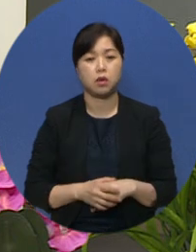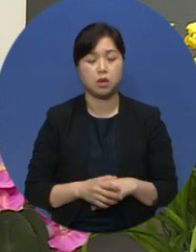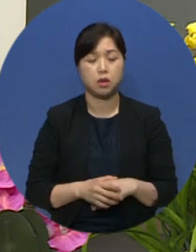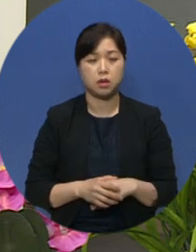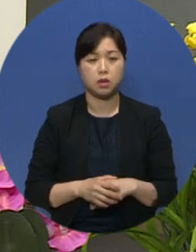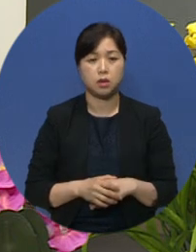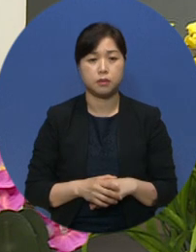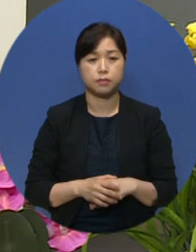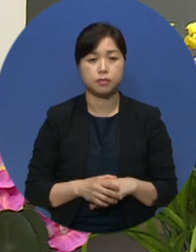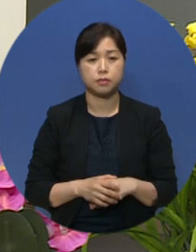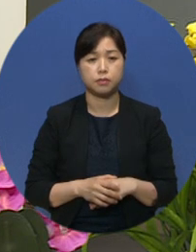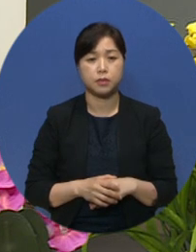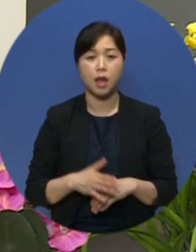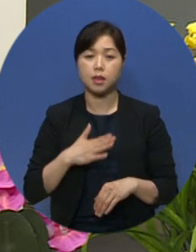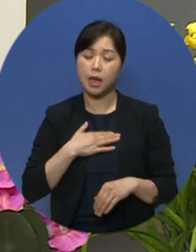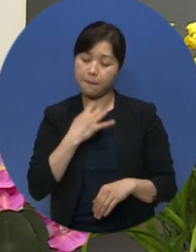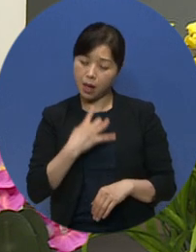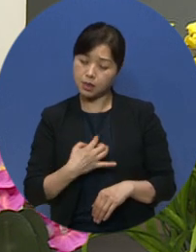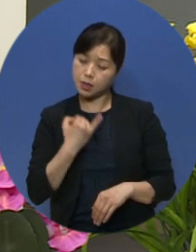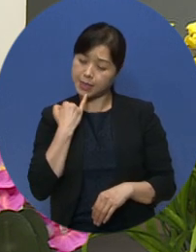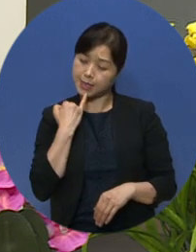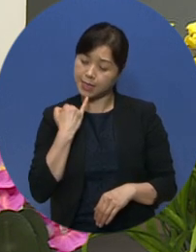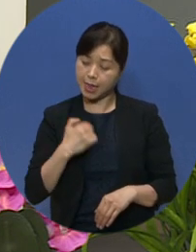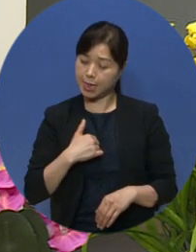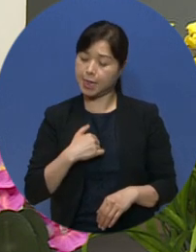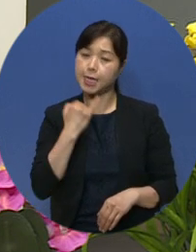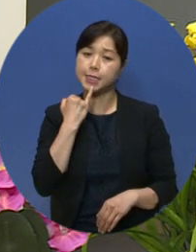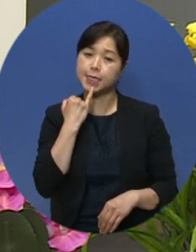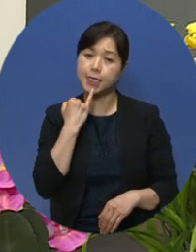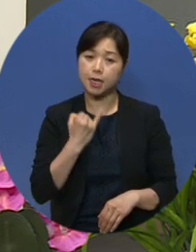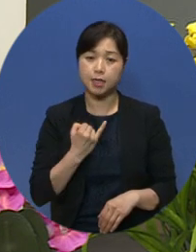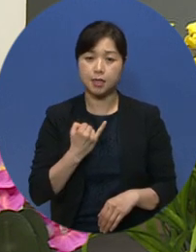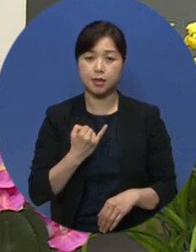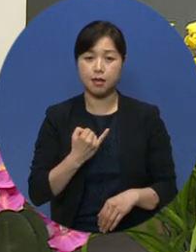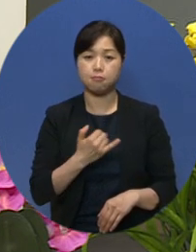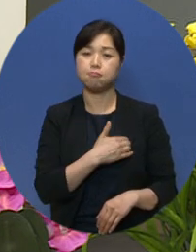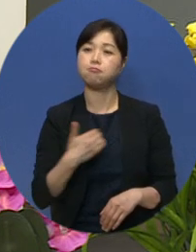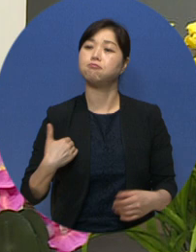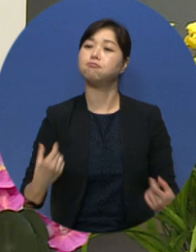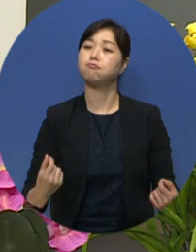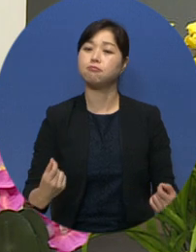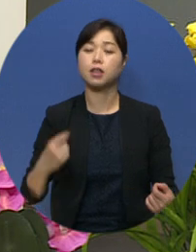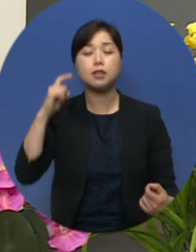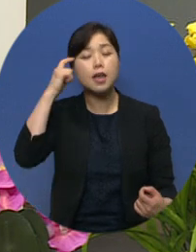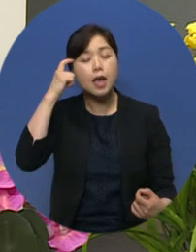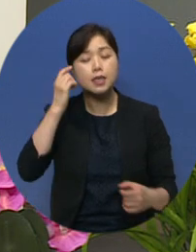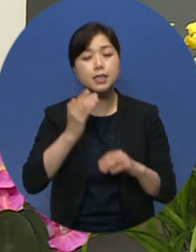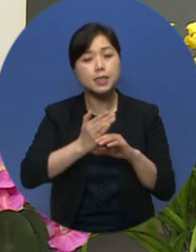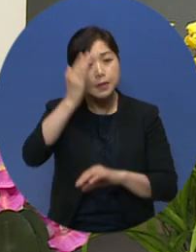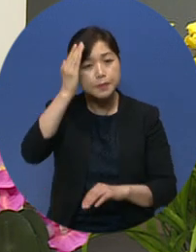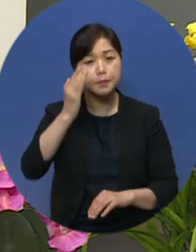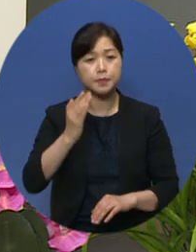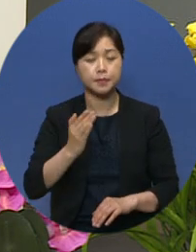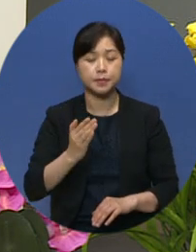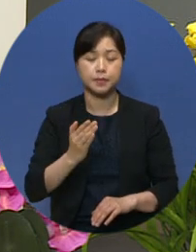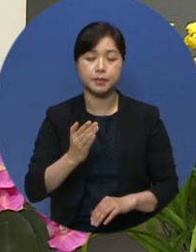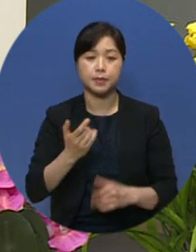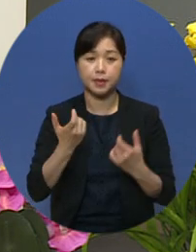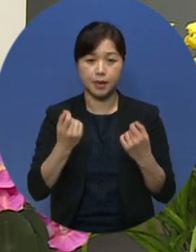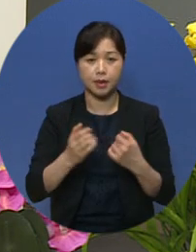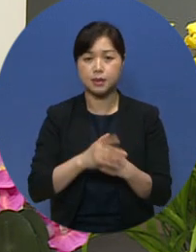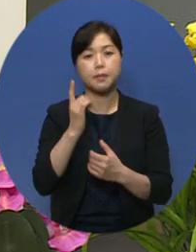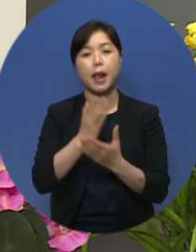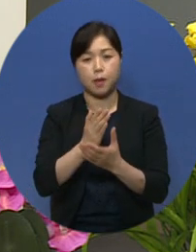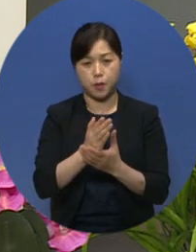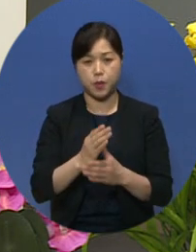우리가 나만은 괜찮겠지만 은 어떤 자신감 이거 넘어 지나치게 믿음 거 같애 그러지